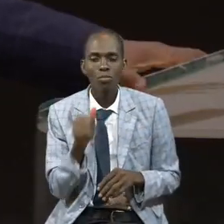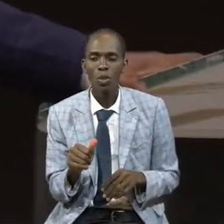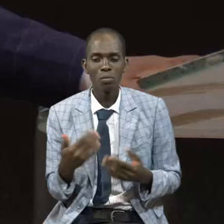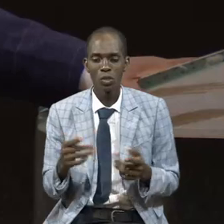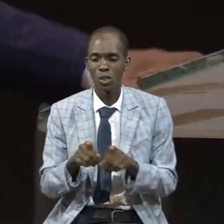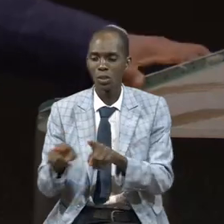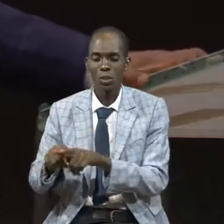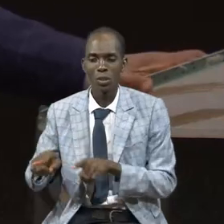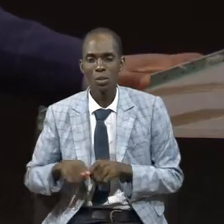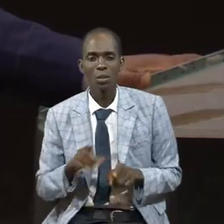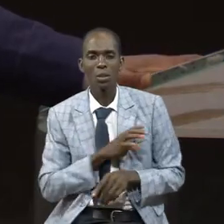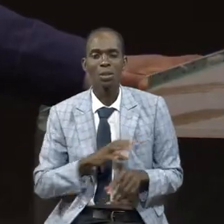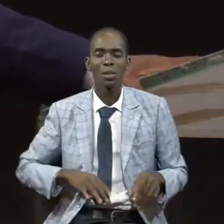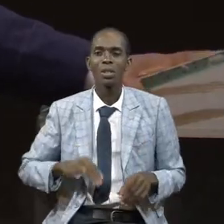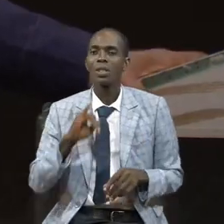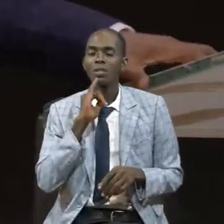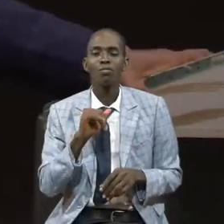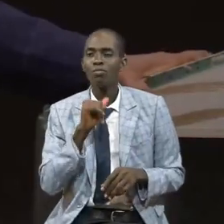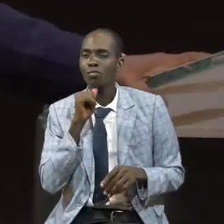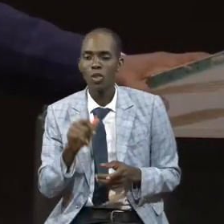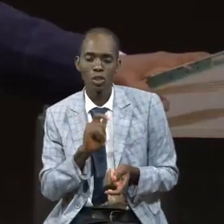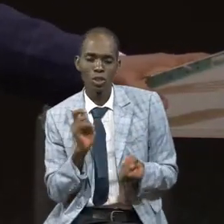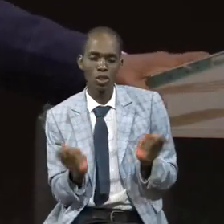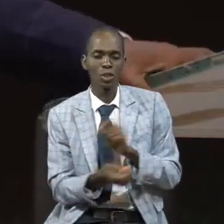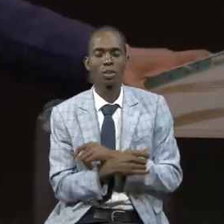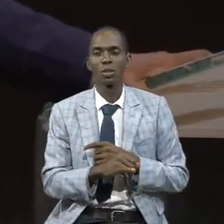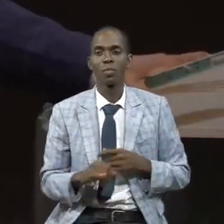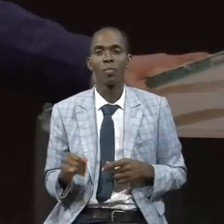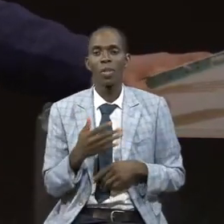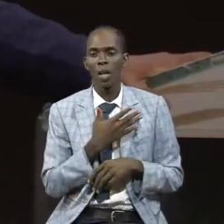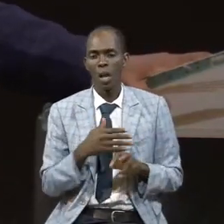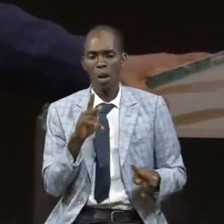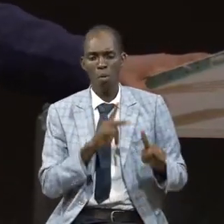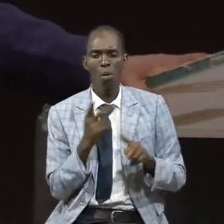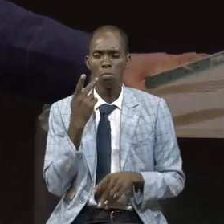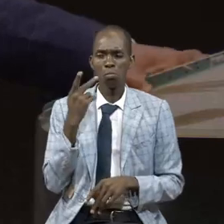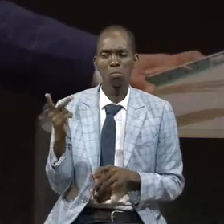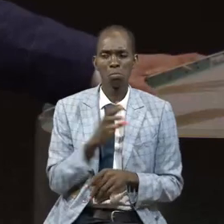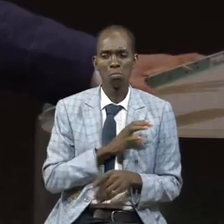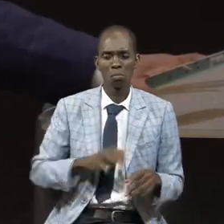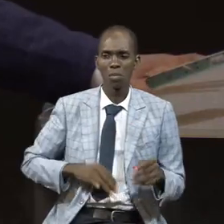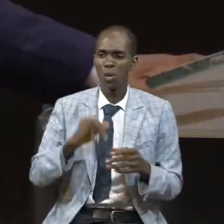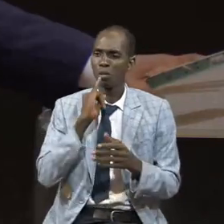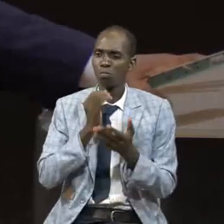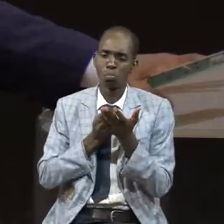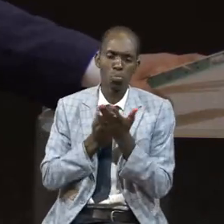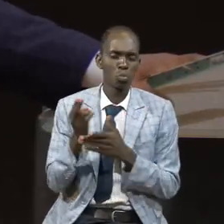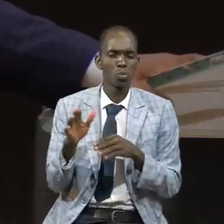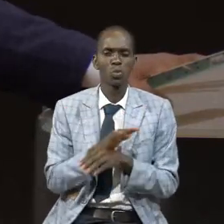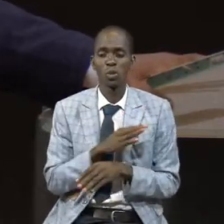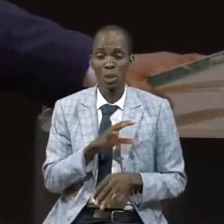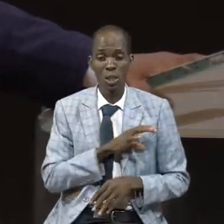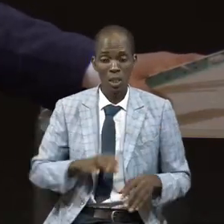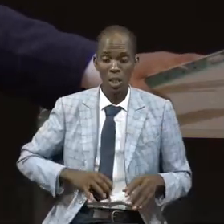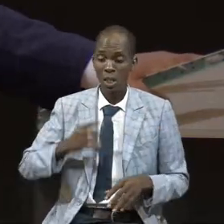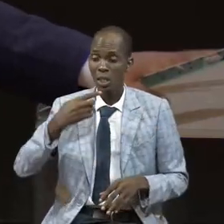vu, ils ont vu cette transparence, ils ont vu cette honnêteté, ils ont vu que lui là, il